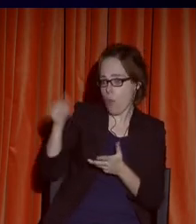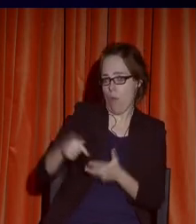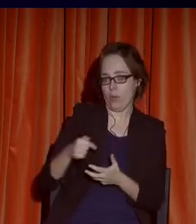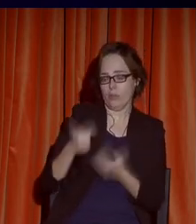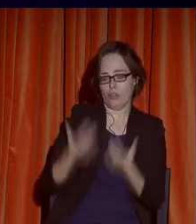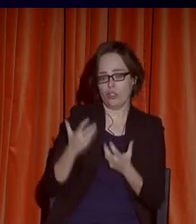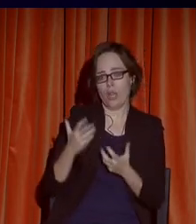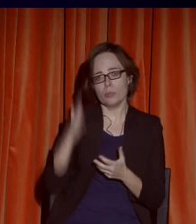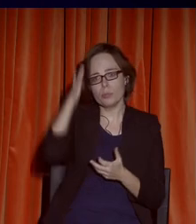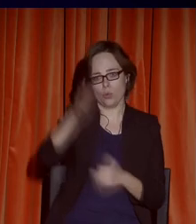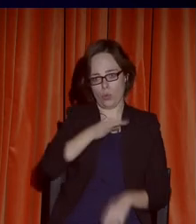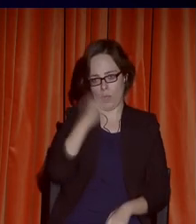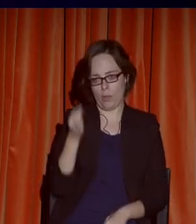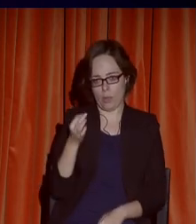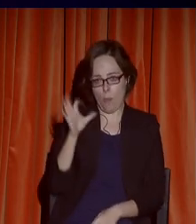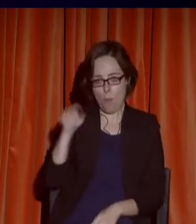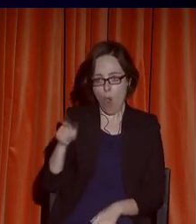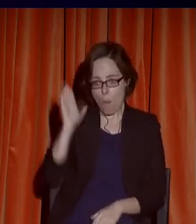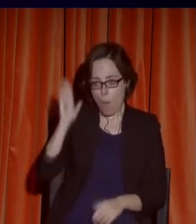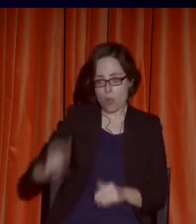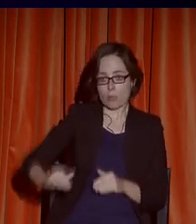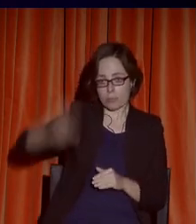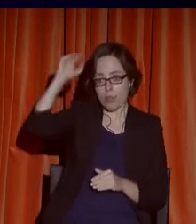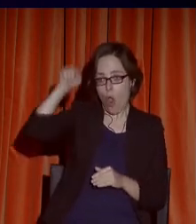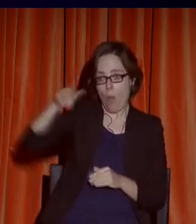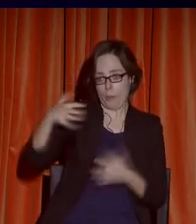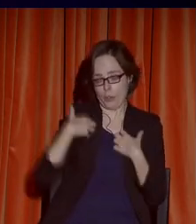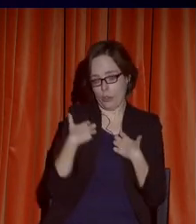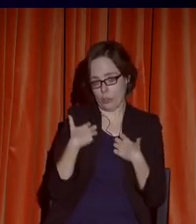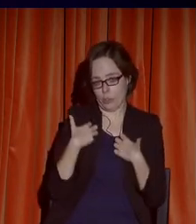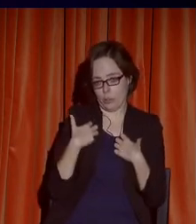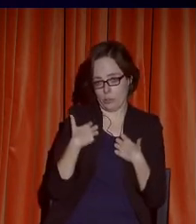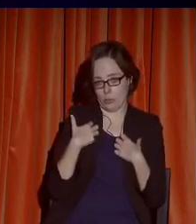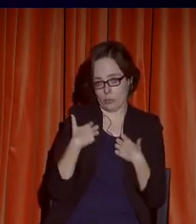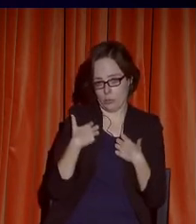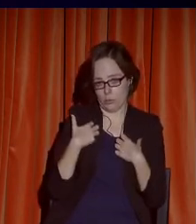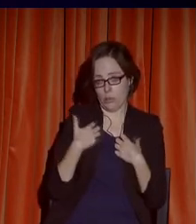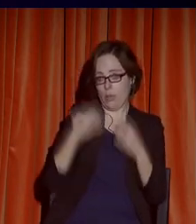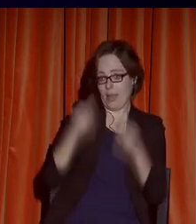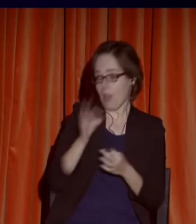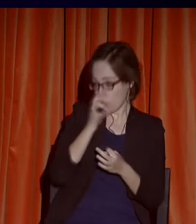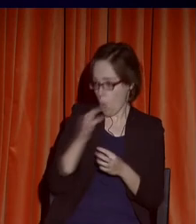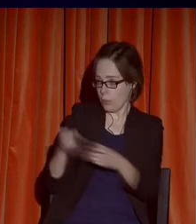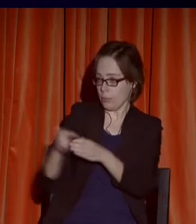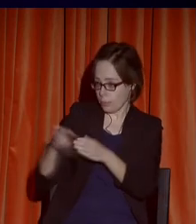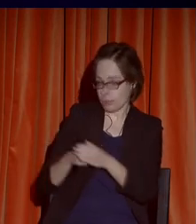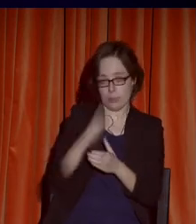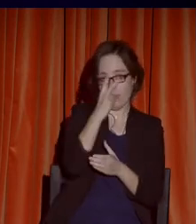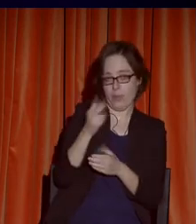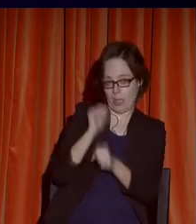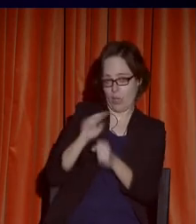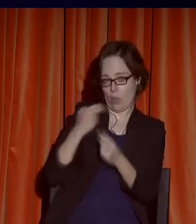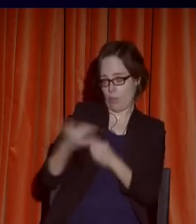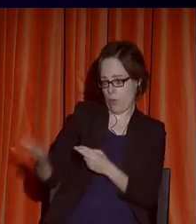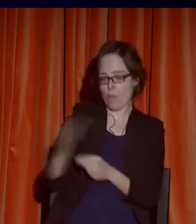tej przyszłości w Polsce, bo to oni będą w niej żyć. No i mają odpowiedź. Młodzi są na